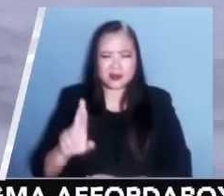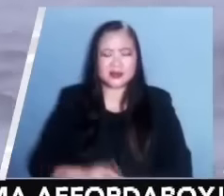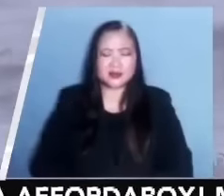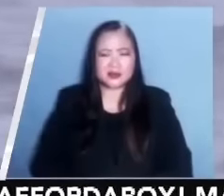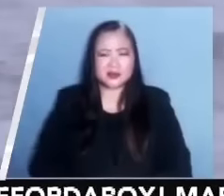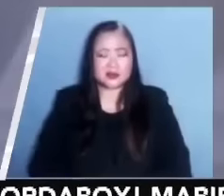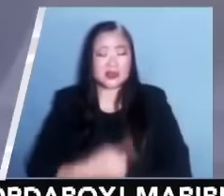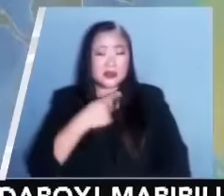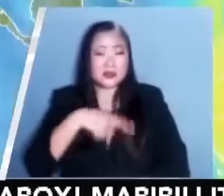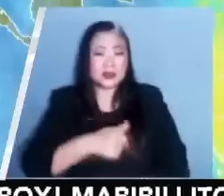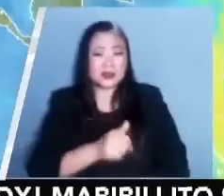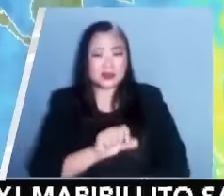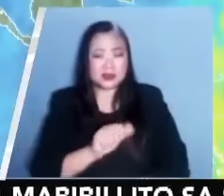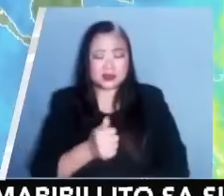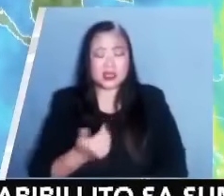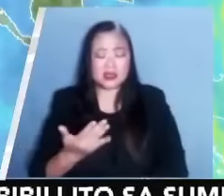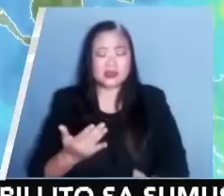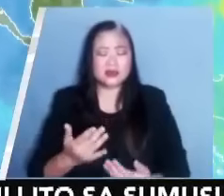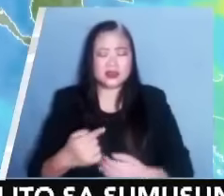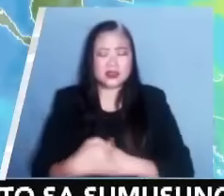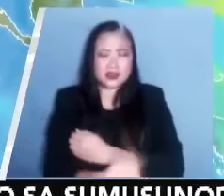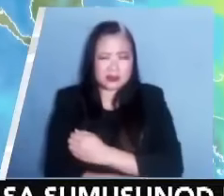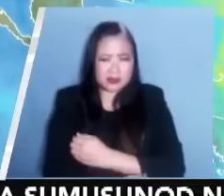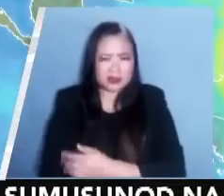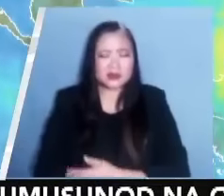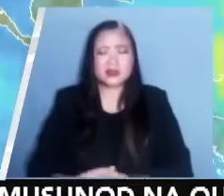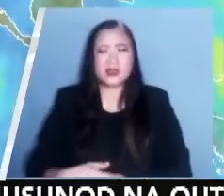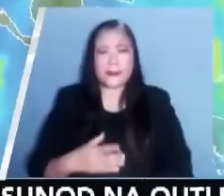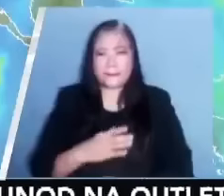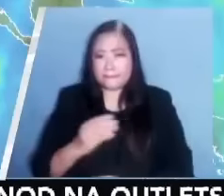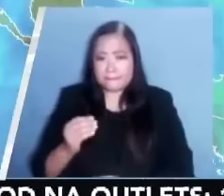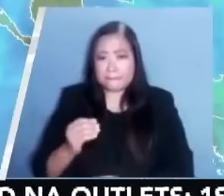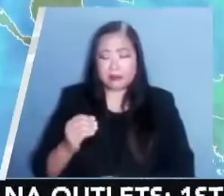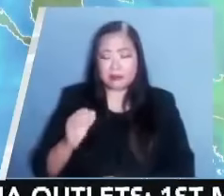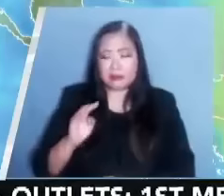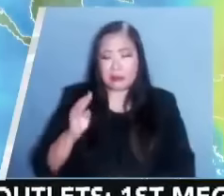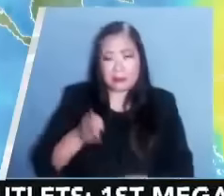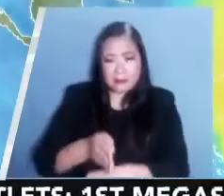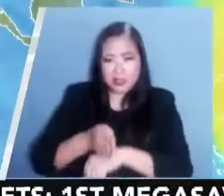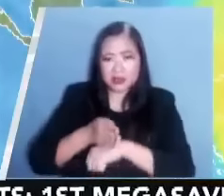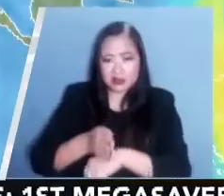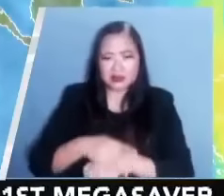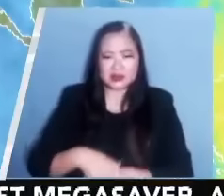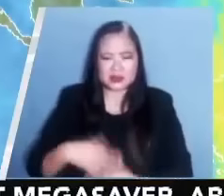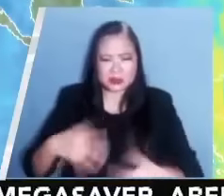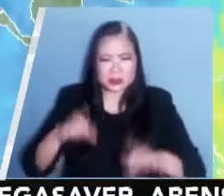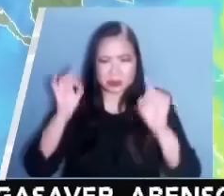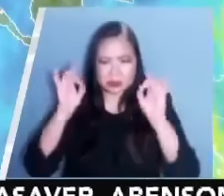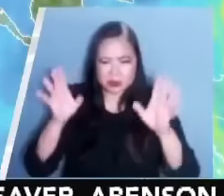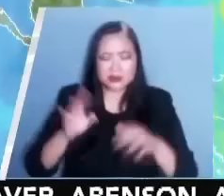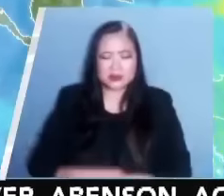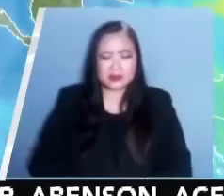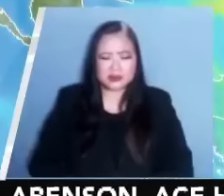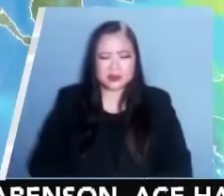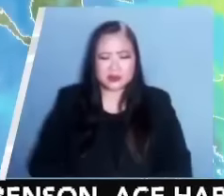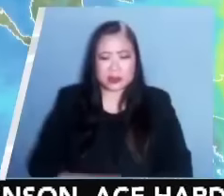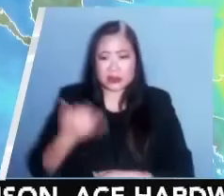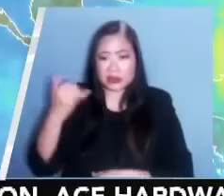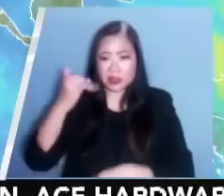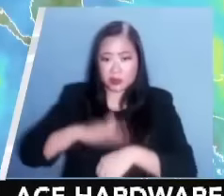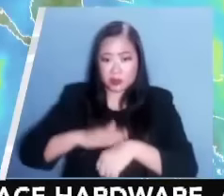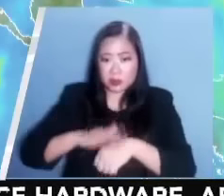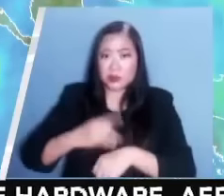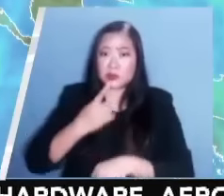sa Bales at ang Bataan. Seryoso po ang banta ng pagbaha sa mga nasabing lugar. Yellow rainfall warning naman sa Tarlac, Cavite,